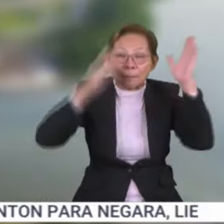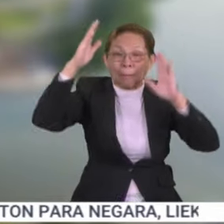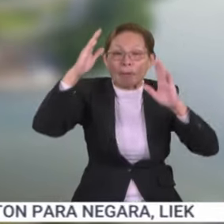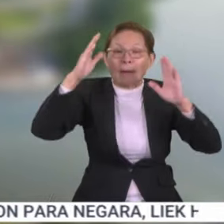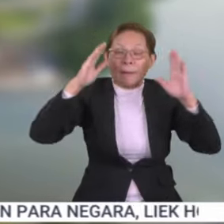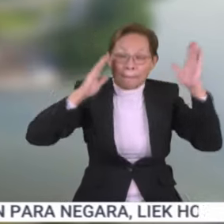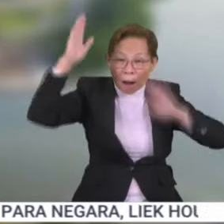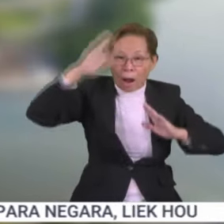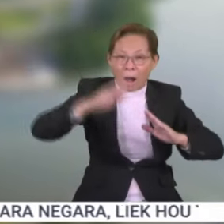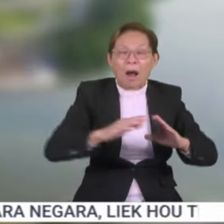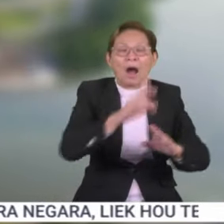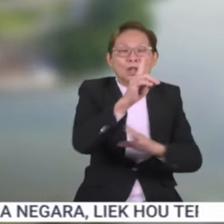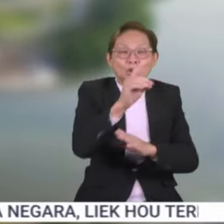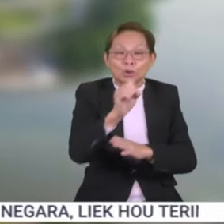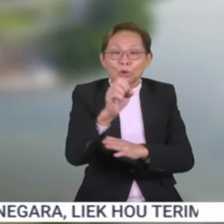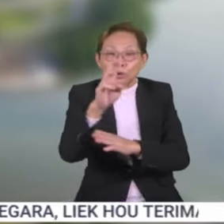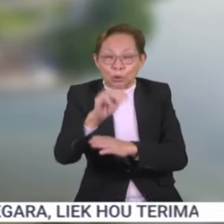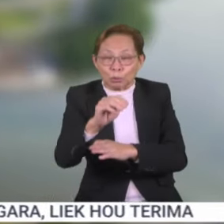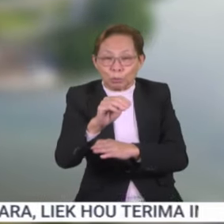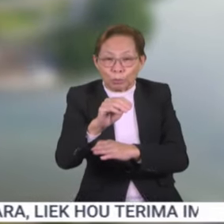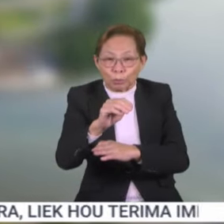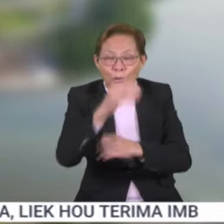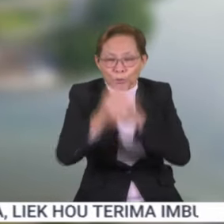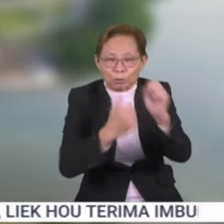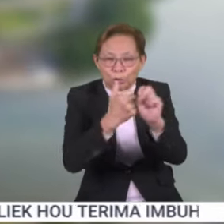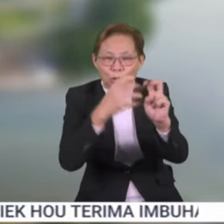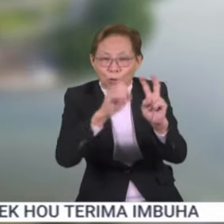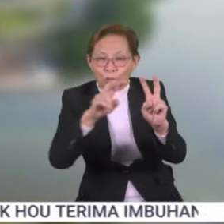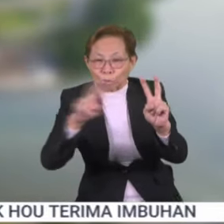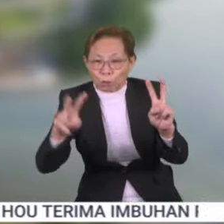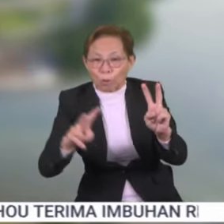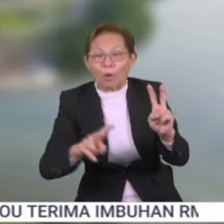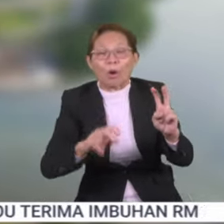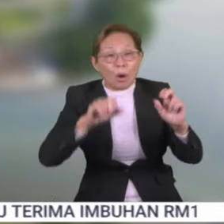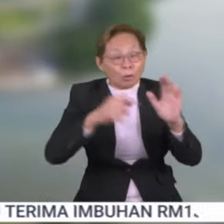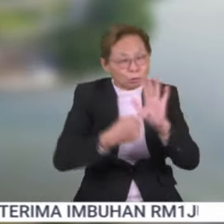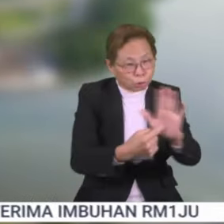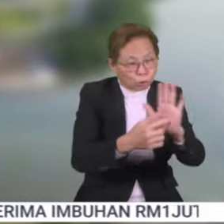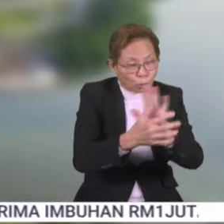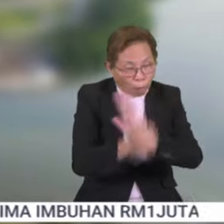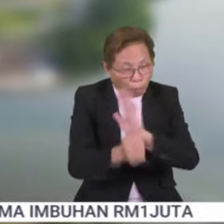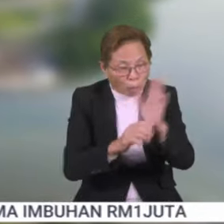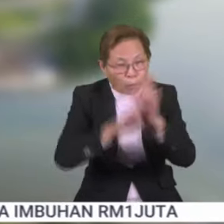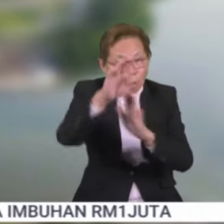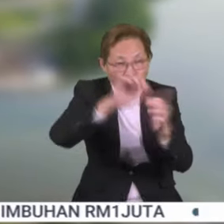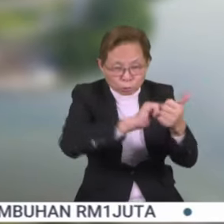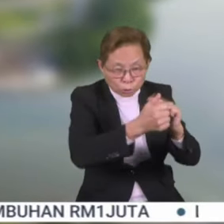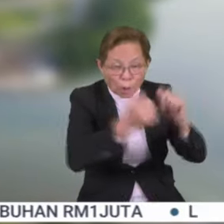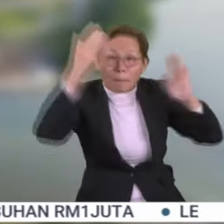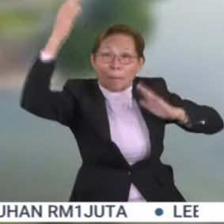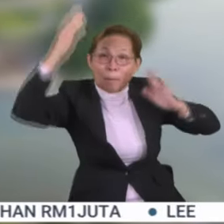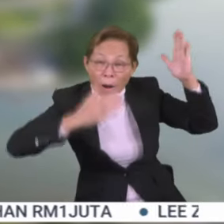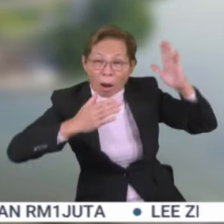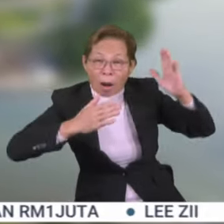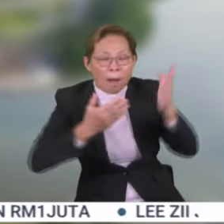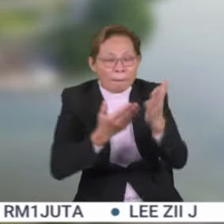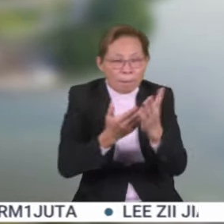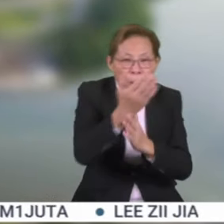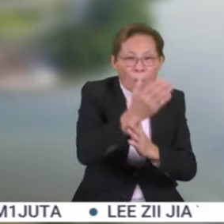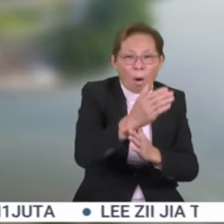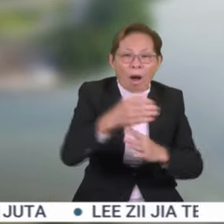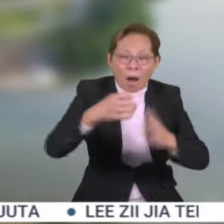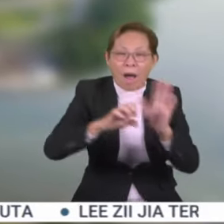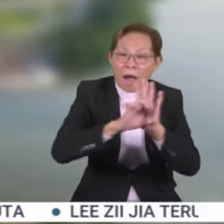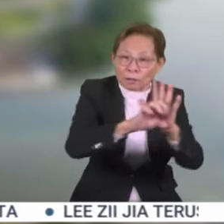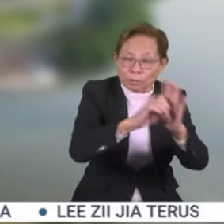jabatan perangkat Malaysia 2022 yang menunjukkan potensi pertumbuhan industri sukan negara menerusi